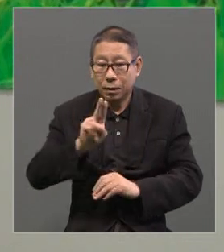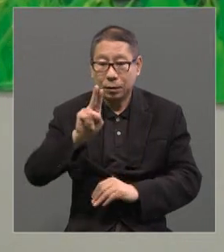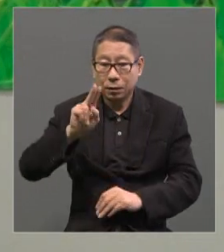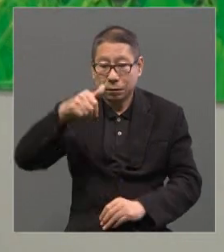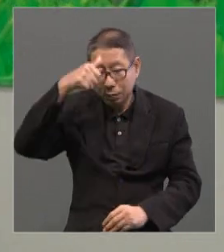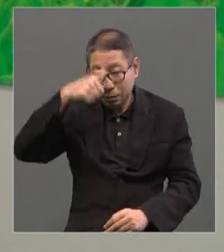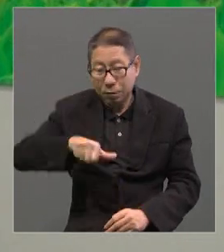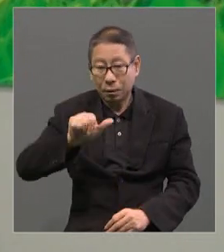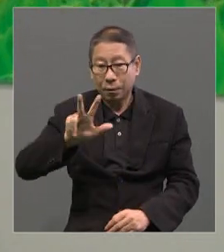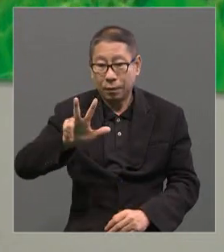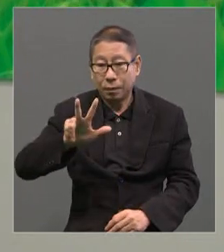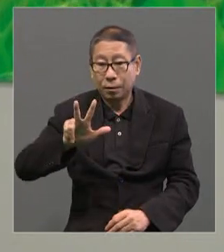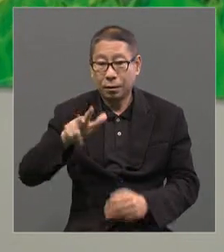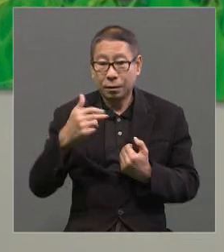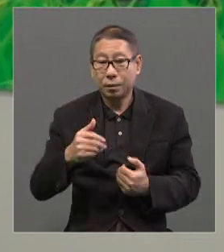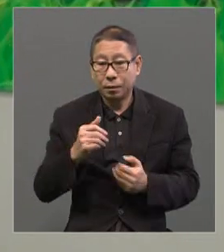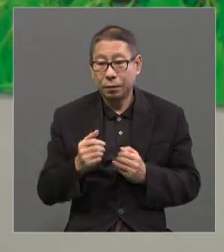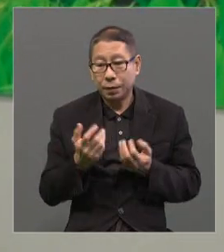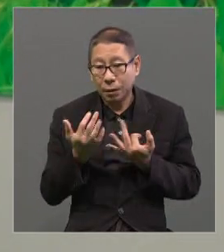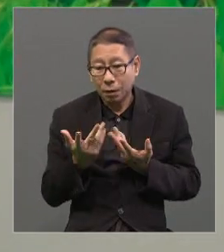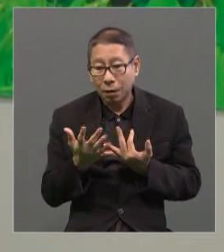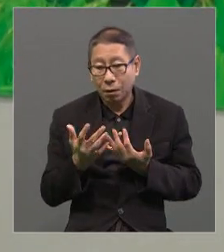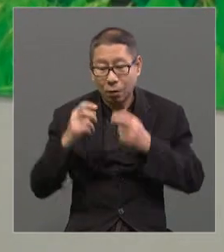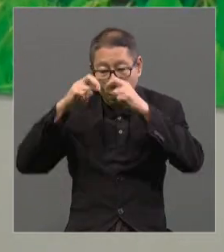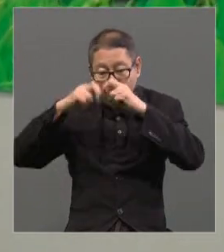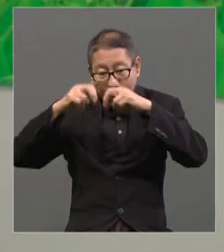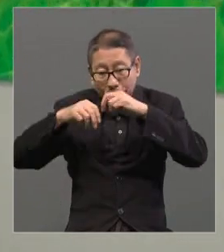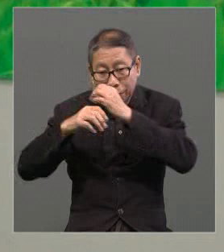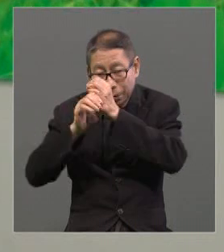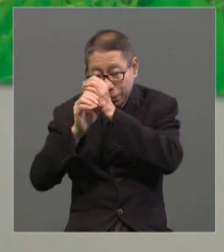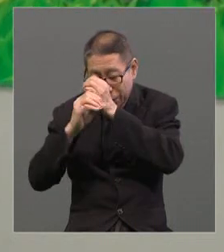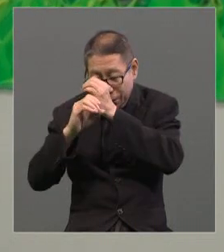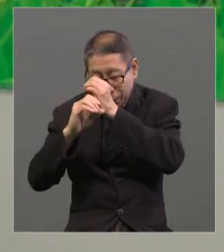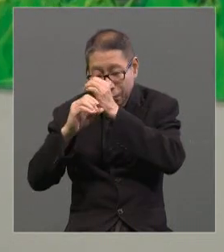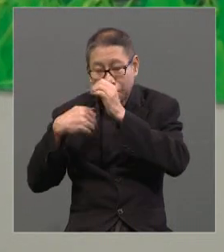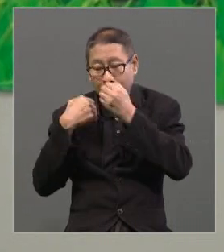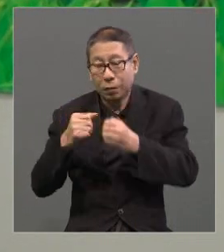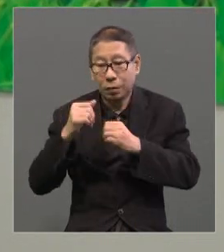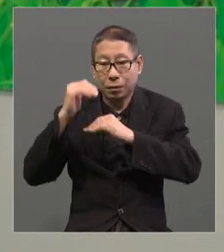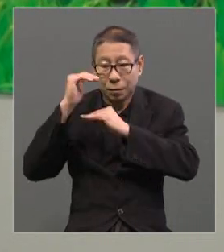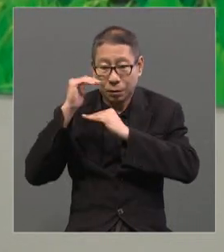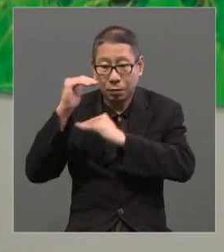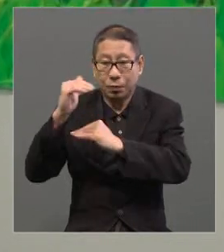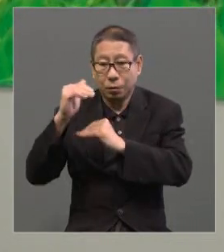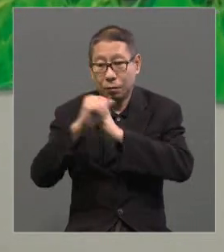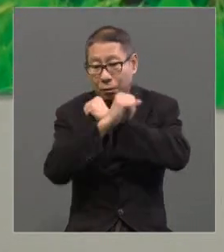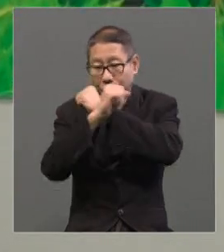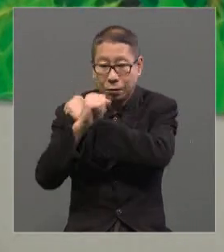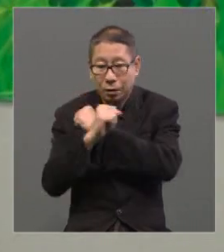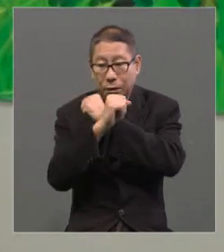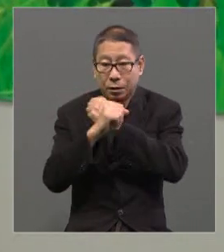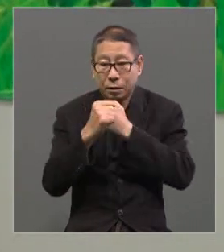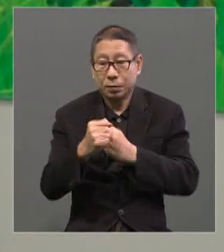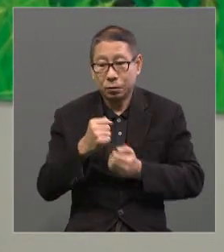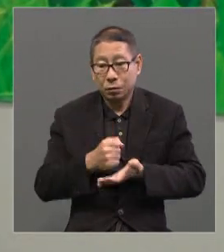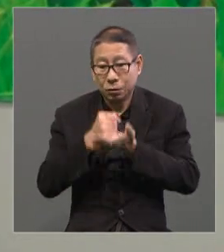ราก็เร่งตามผลแลบอยู่อันนี้ถ้าได้ผลแลบแล้วอาจจะทำให้เราสามารถที่จะกำหนดมาตรการที่เข้าไป